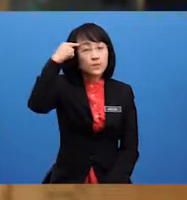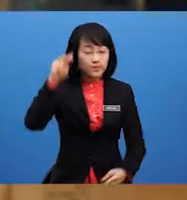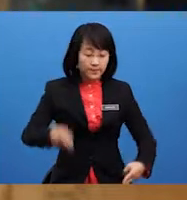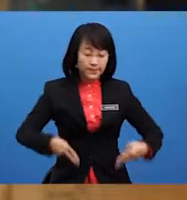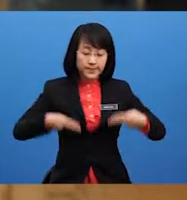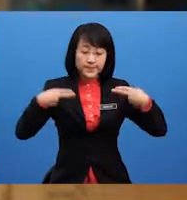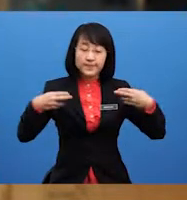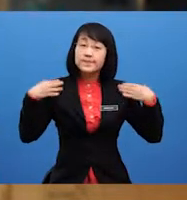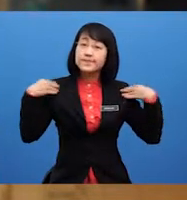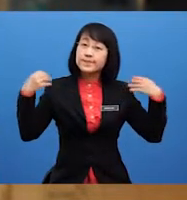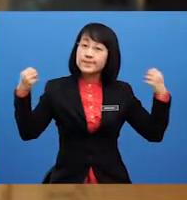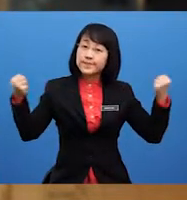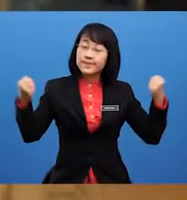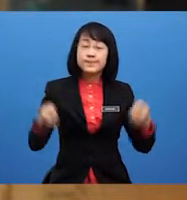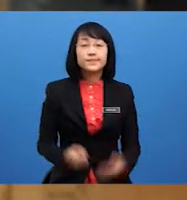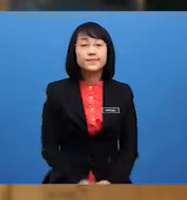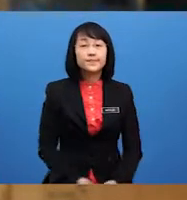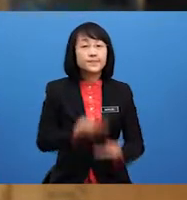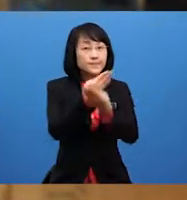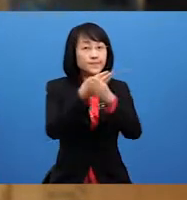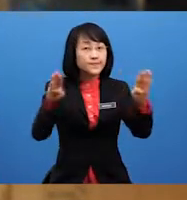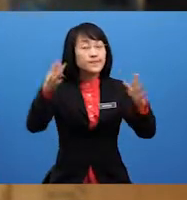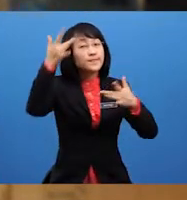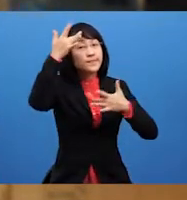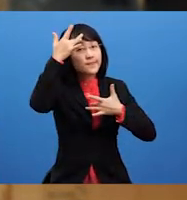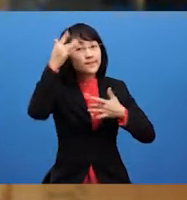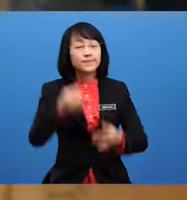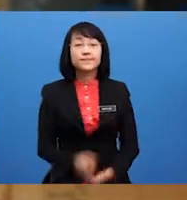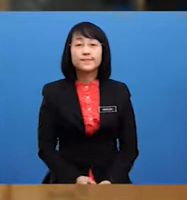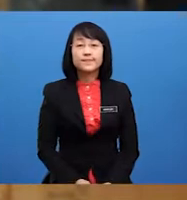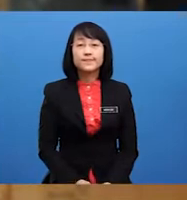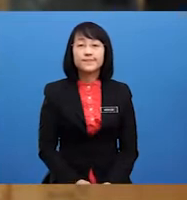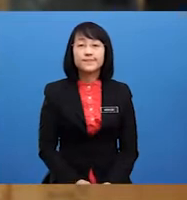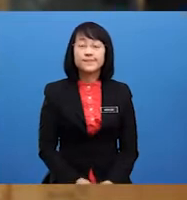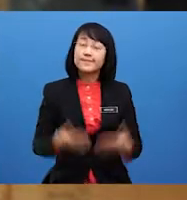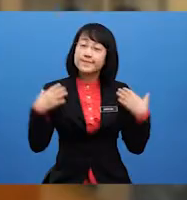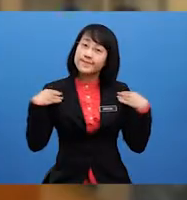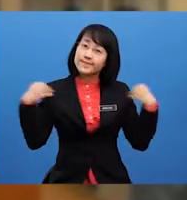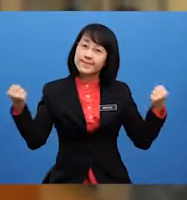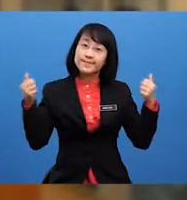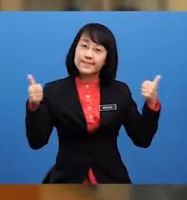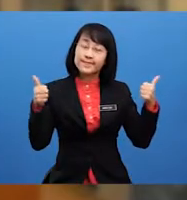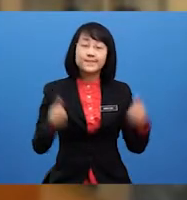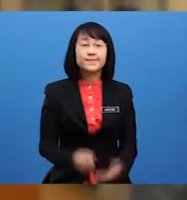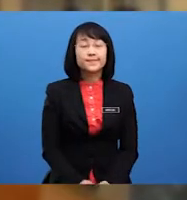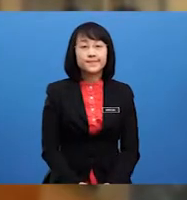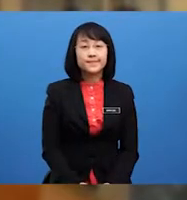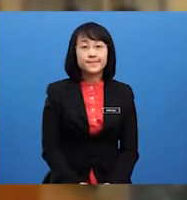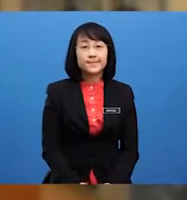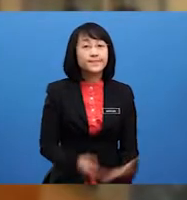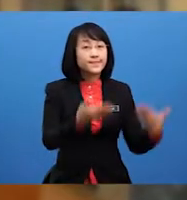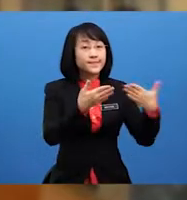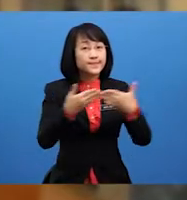kehidupan yang sihat, bebas penyakit dan sempurna. Kita teruskan